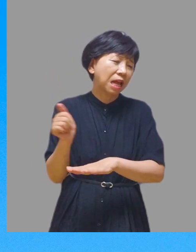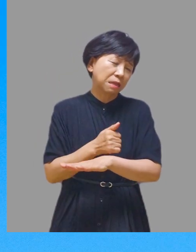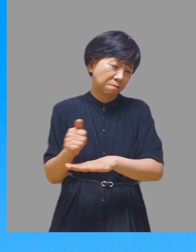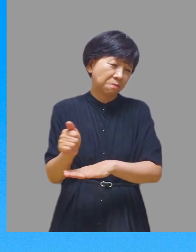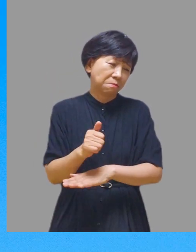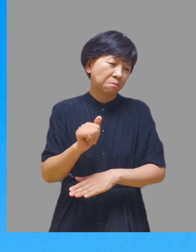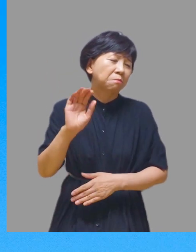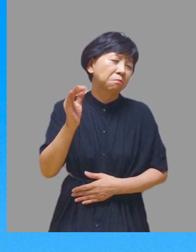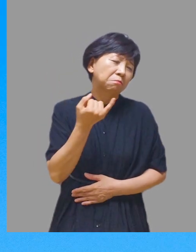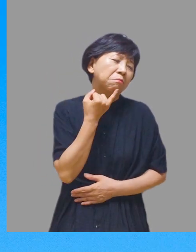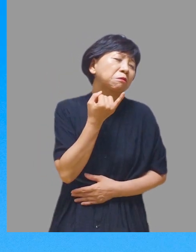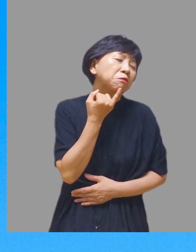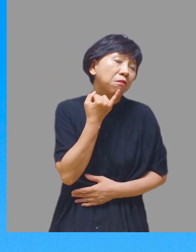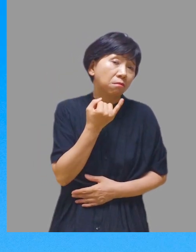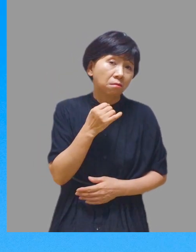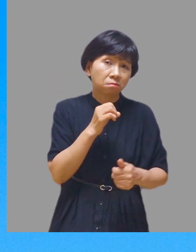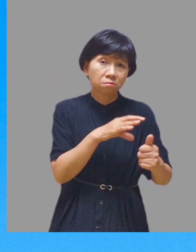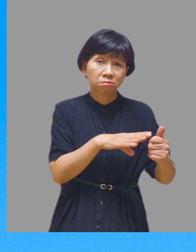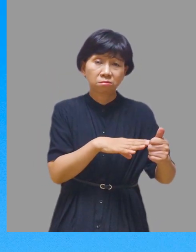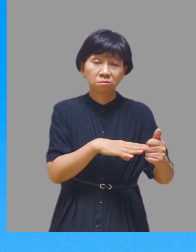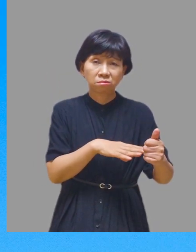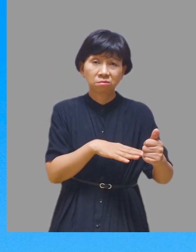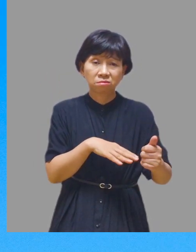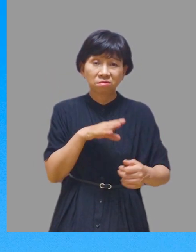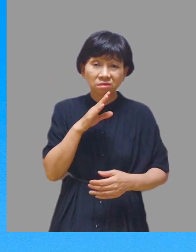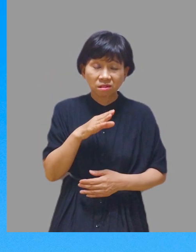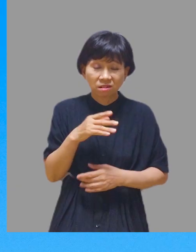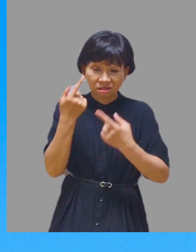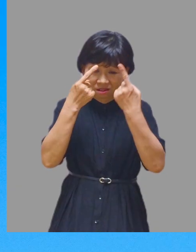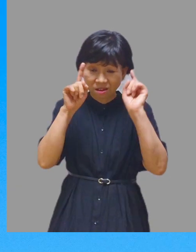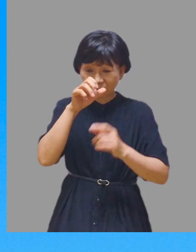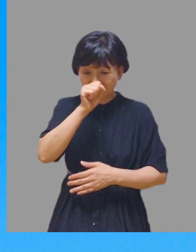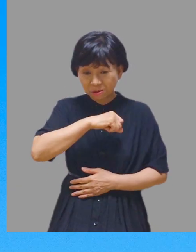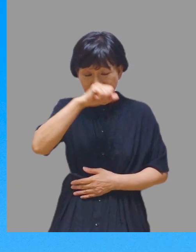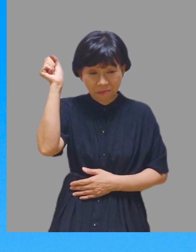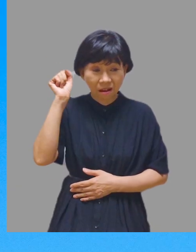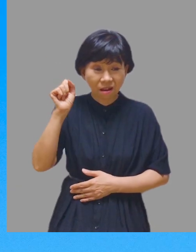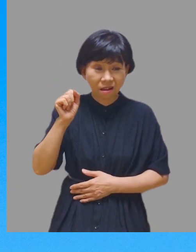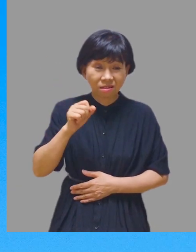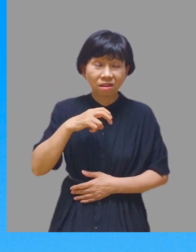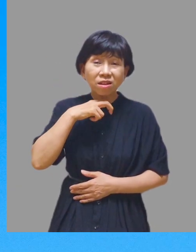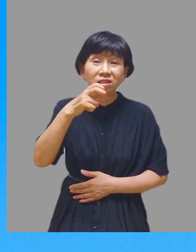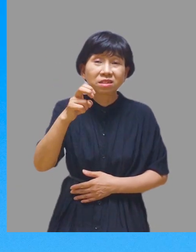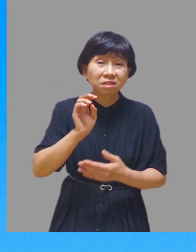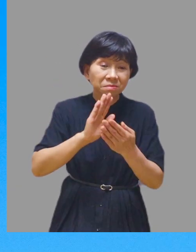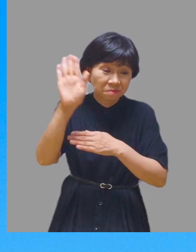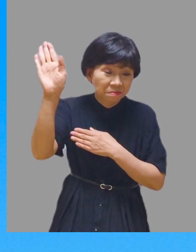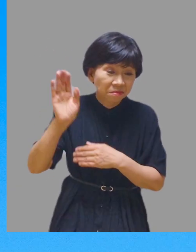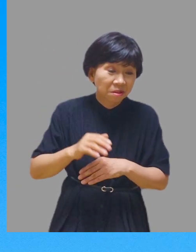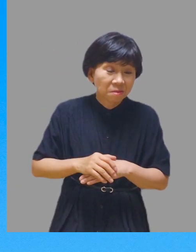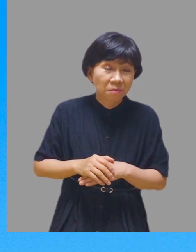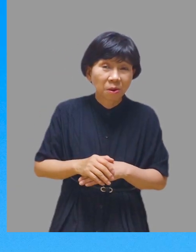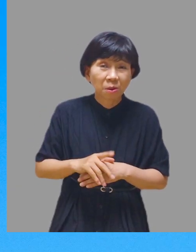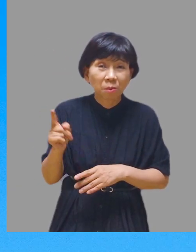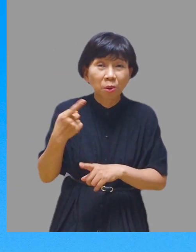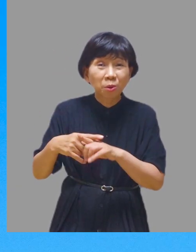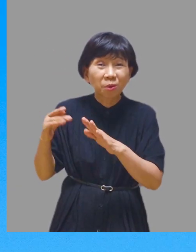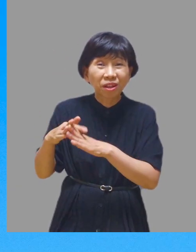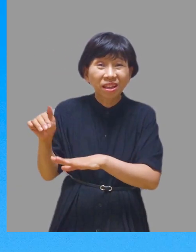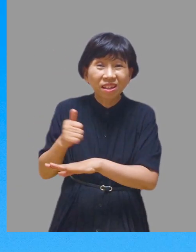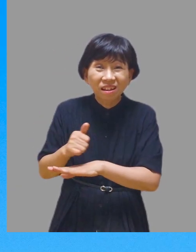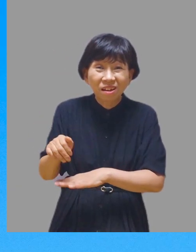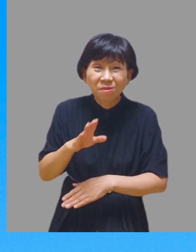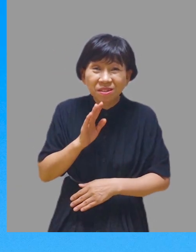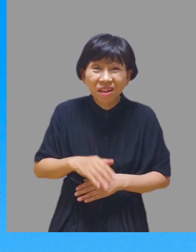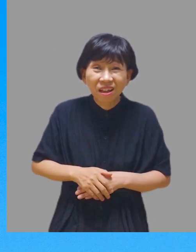돼. 그럼 대학 좋은 데 가고 20살 넘으면 교회 나올까요? 만만치